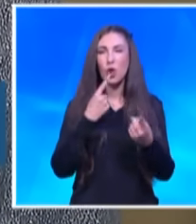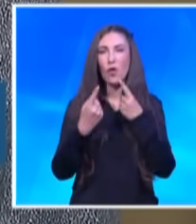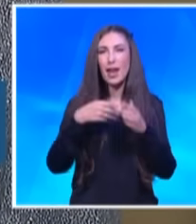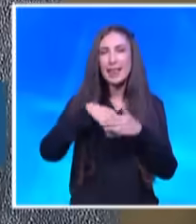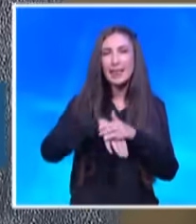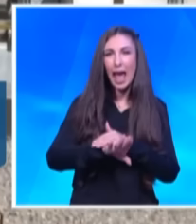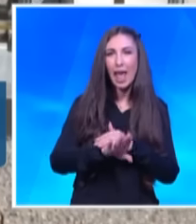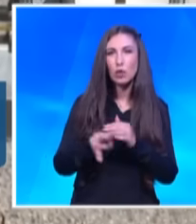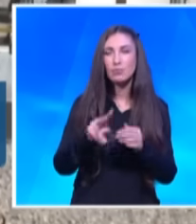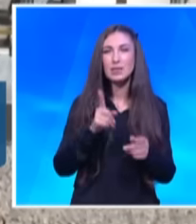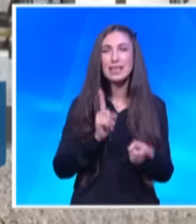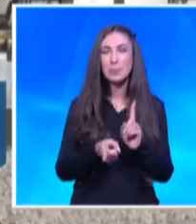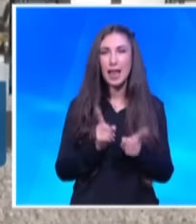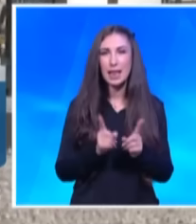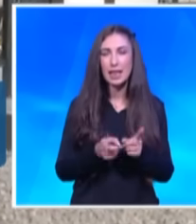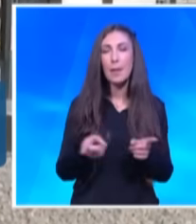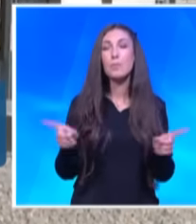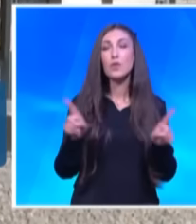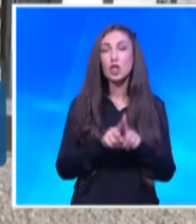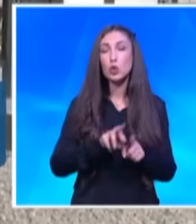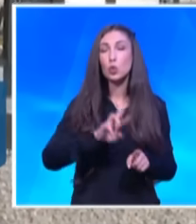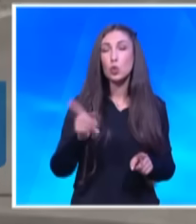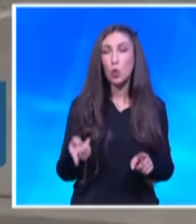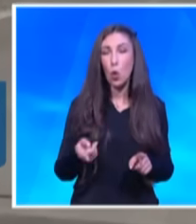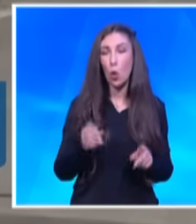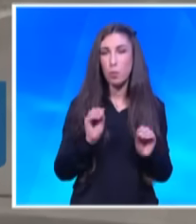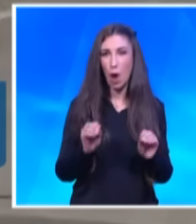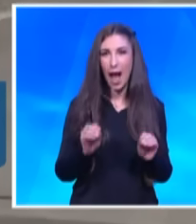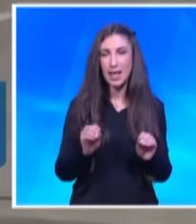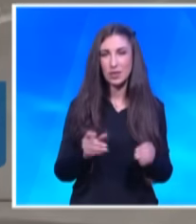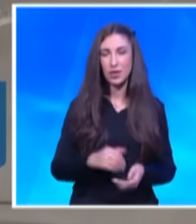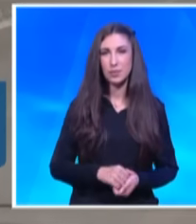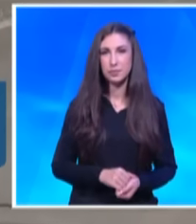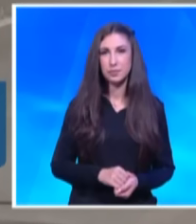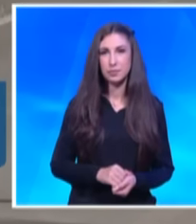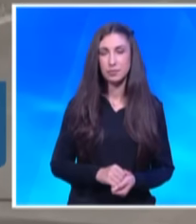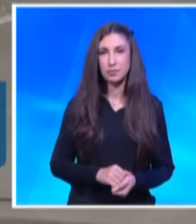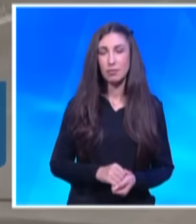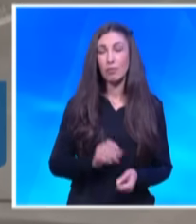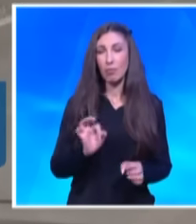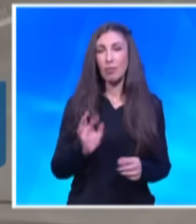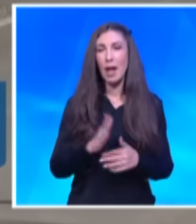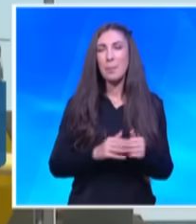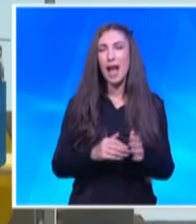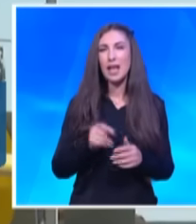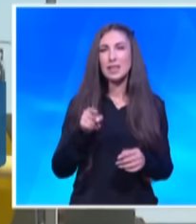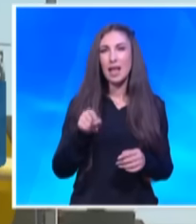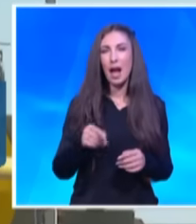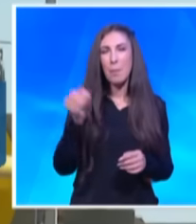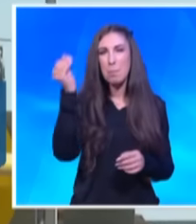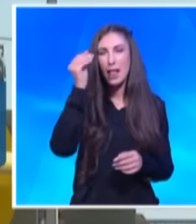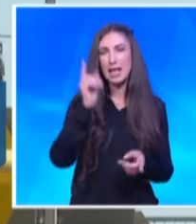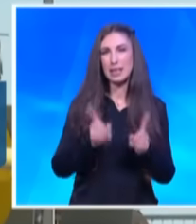скрити договорки между изпълнителите. А другото нещо, което показва, е, че На практика те са се отчитали,